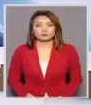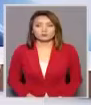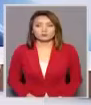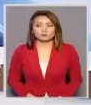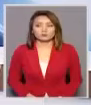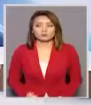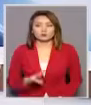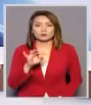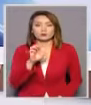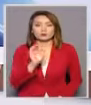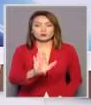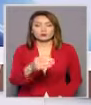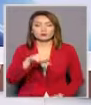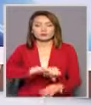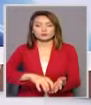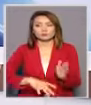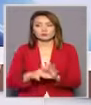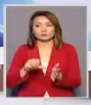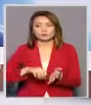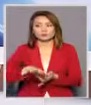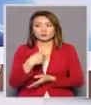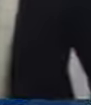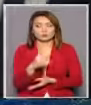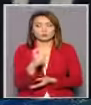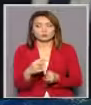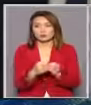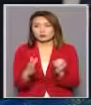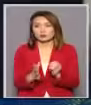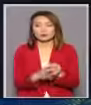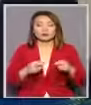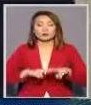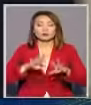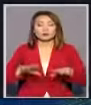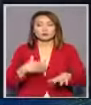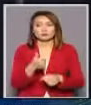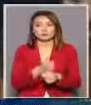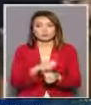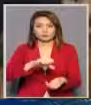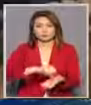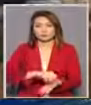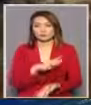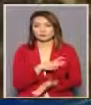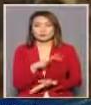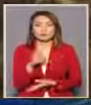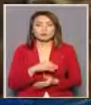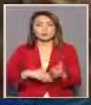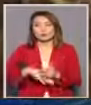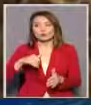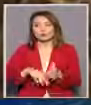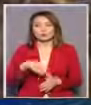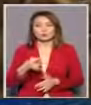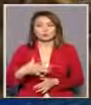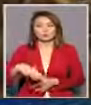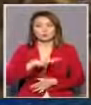но султан назарбаев посетил избирательный участок номер 115 столице ель вас и принял участие процедуре голосования на